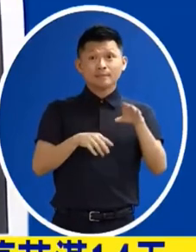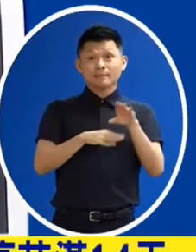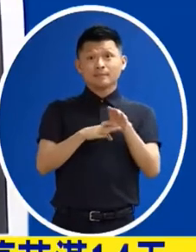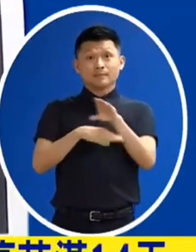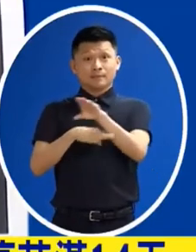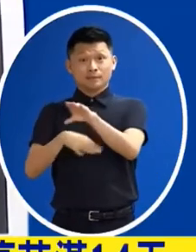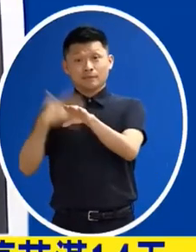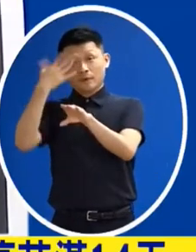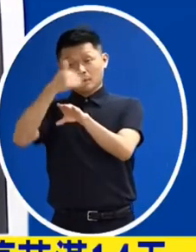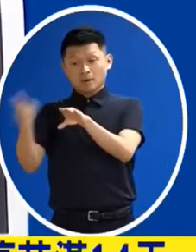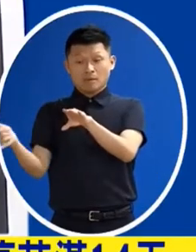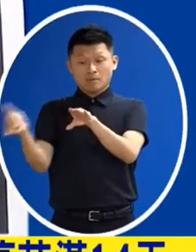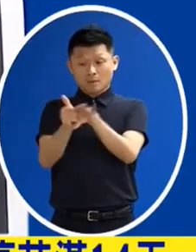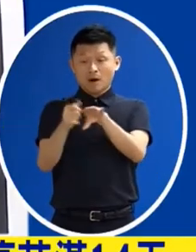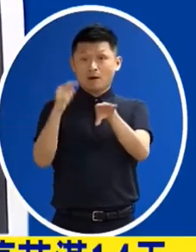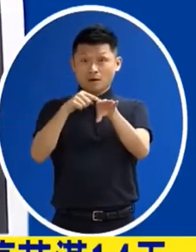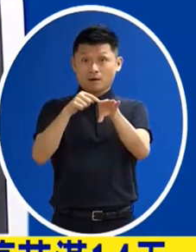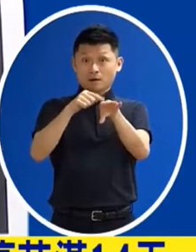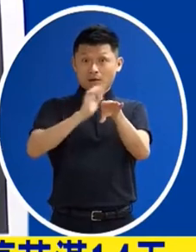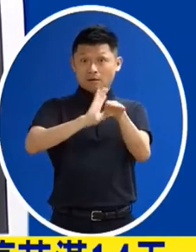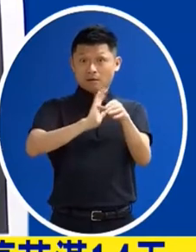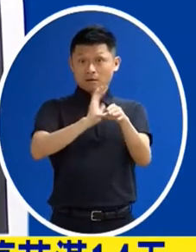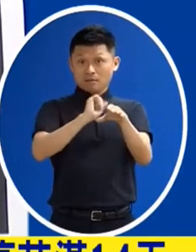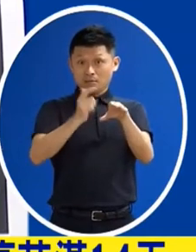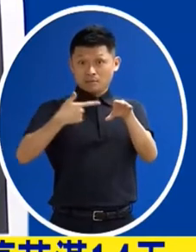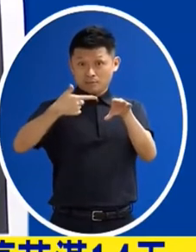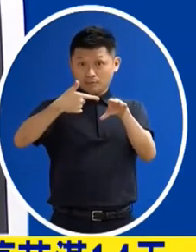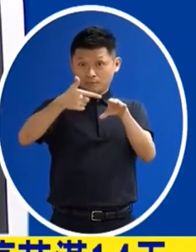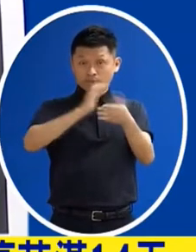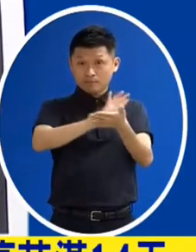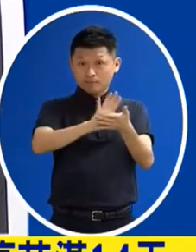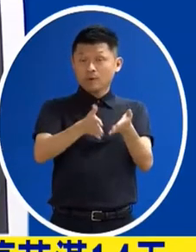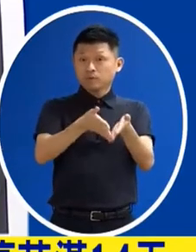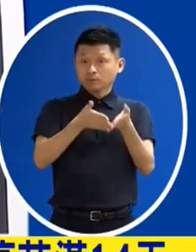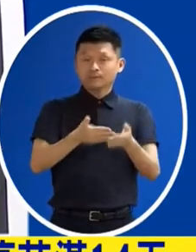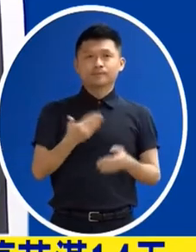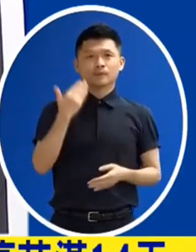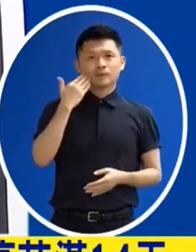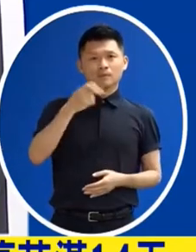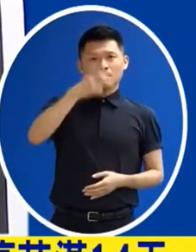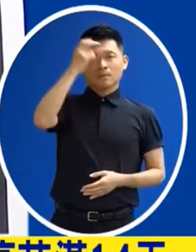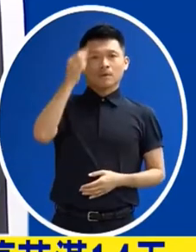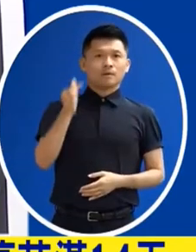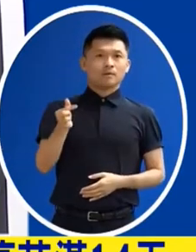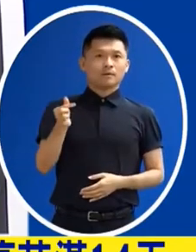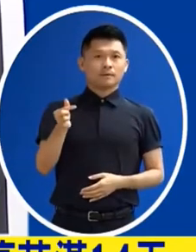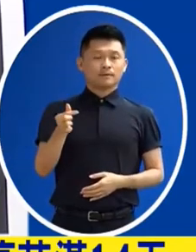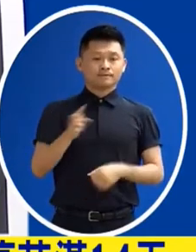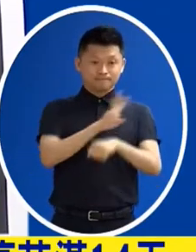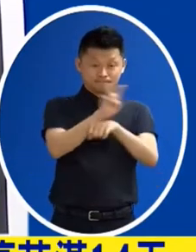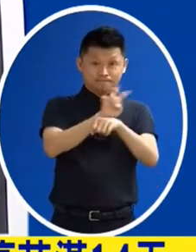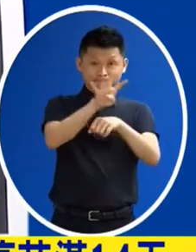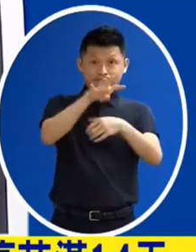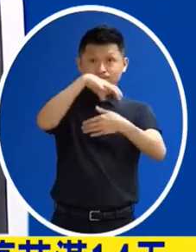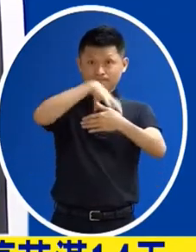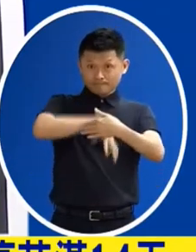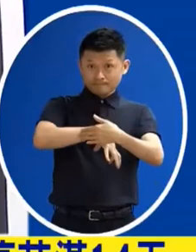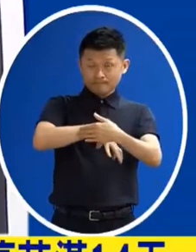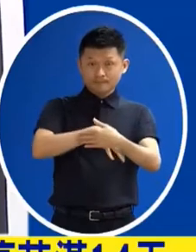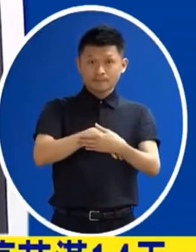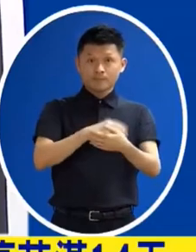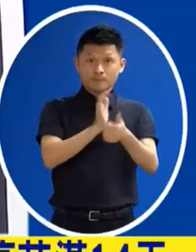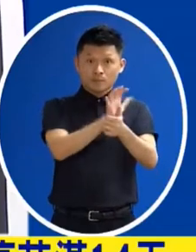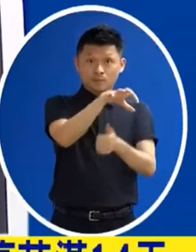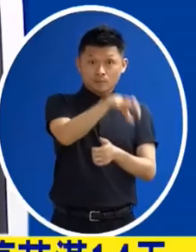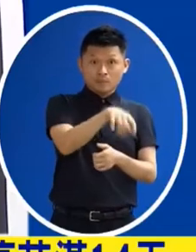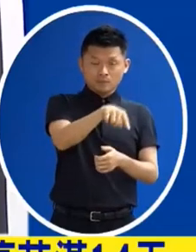接送车辆。那整个发生疑似病例的一个应变机制，24小时内机构要主